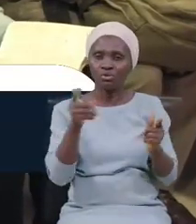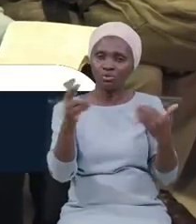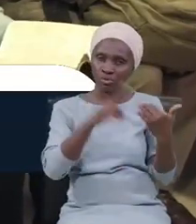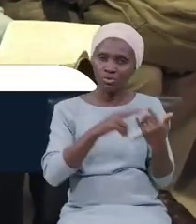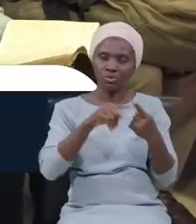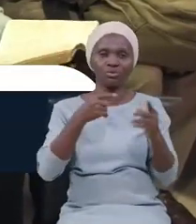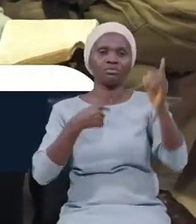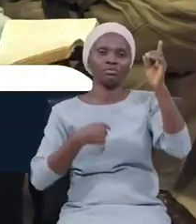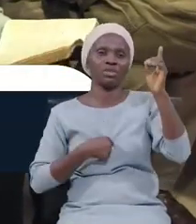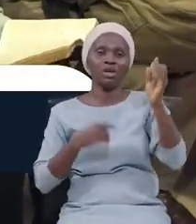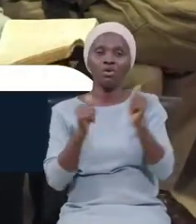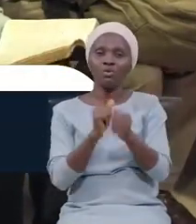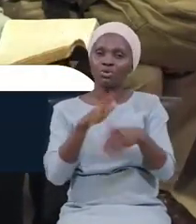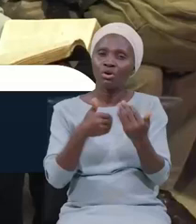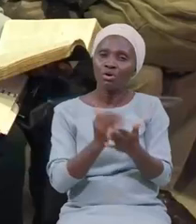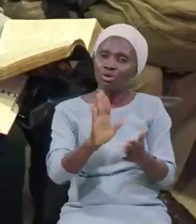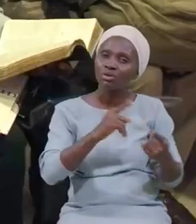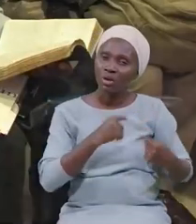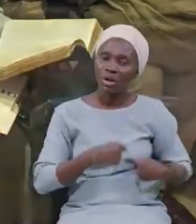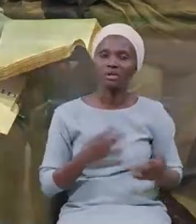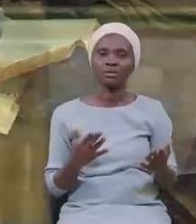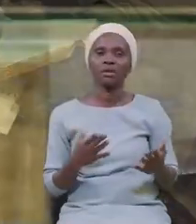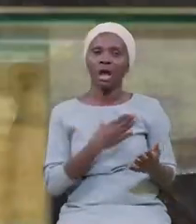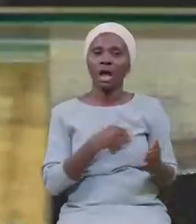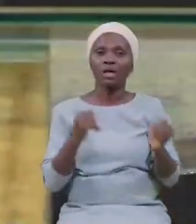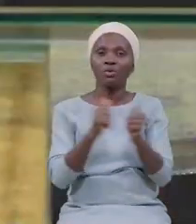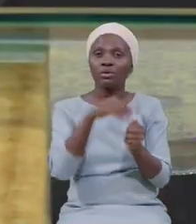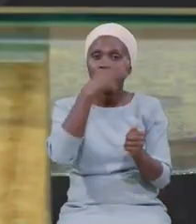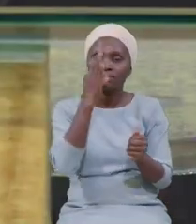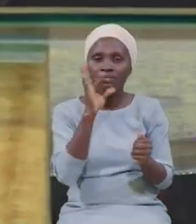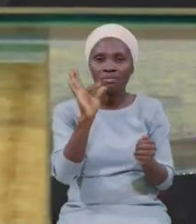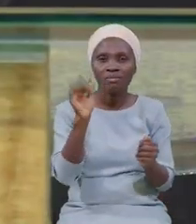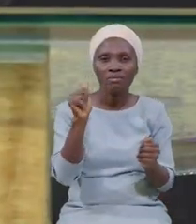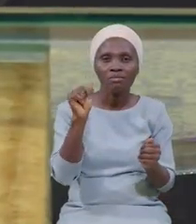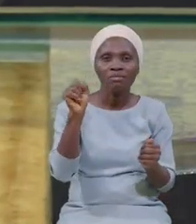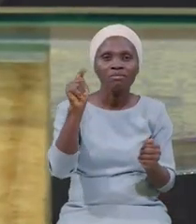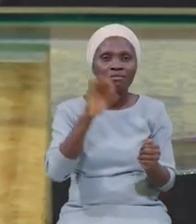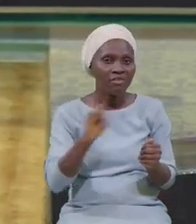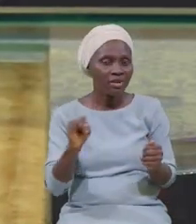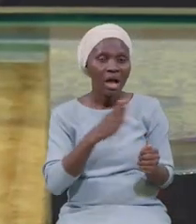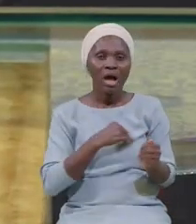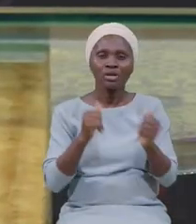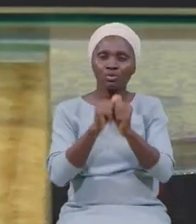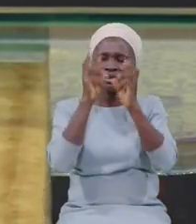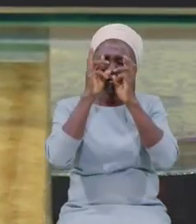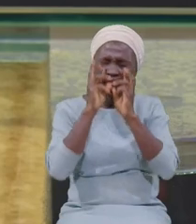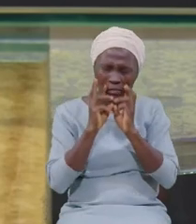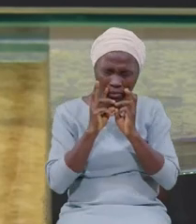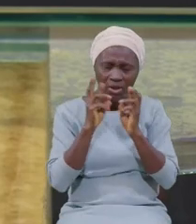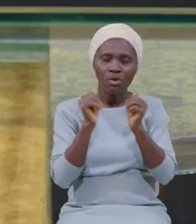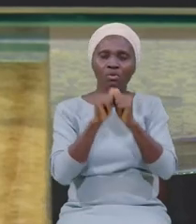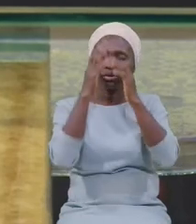« Maintenant encore, dit l'Éternel, revenez à moi de tout votre cœur, avec des jeûnes, avec des pleurs et des